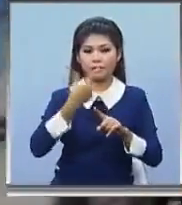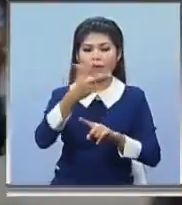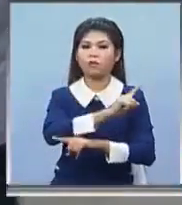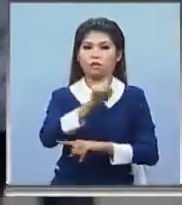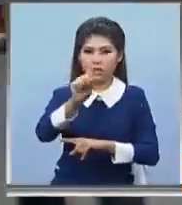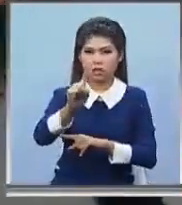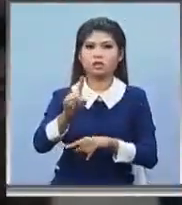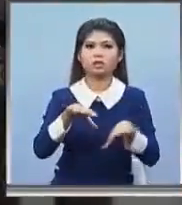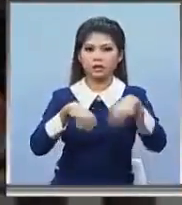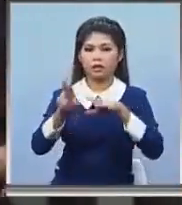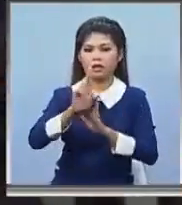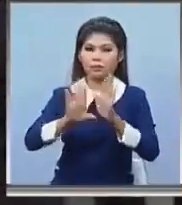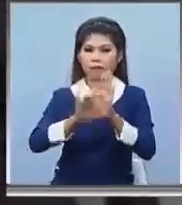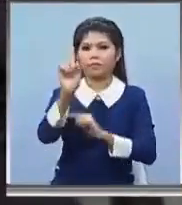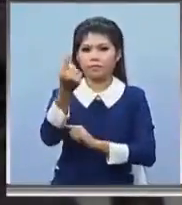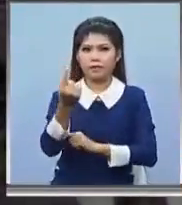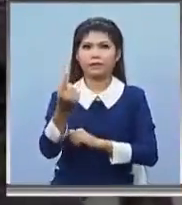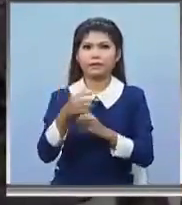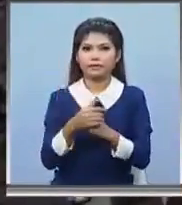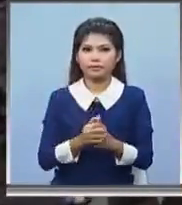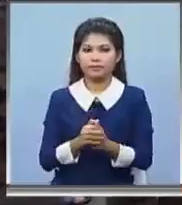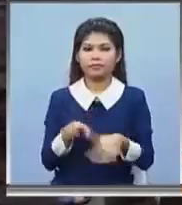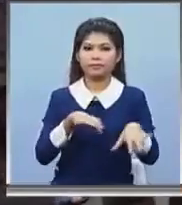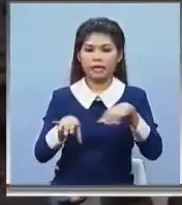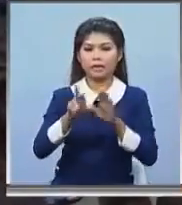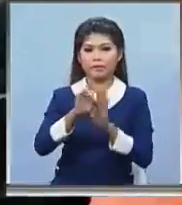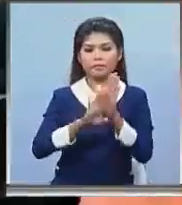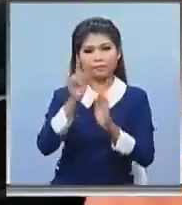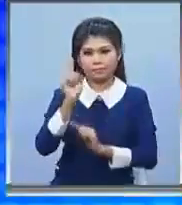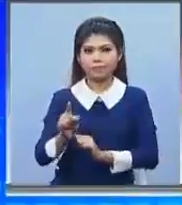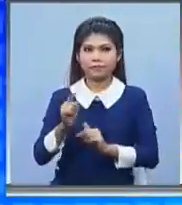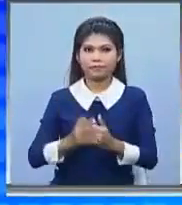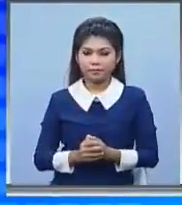ดระเบียบคลองถมและบริเวณโดยรอบอย่างจริงจัง